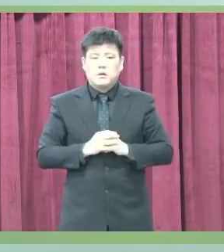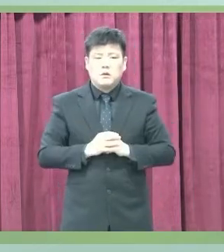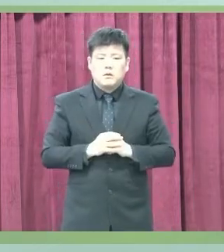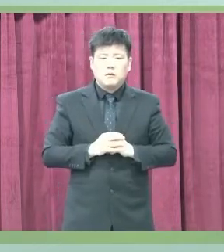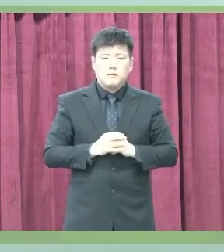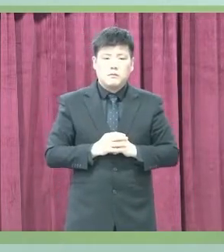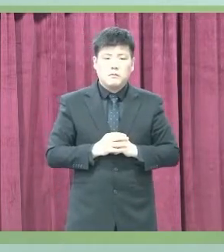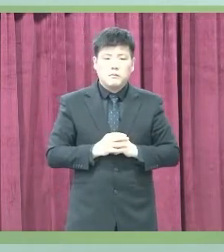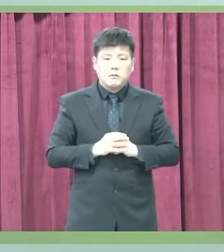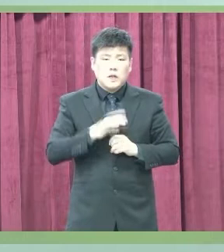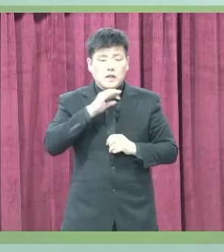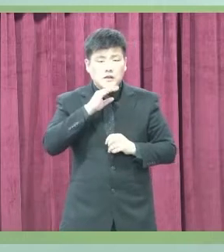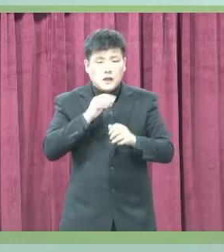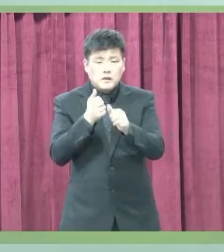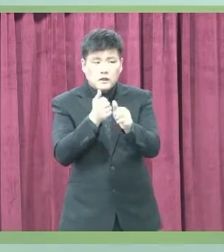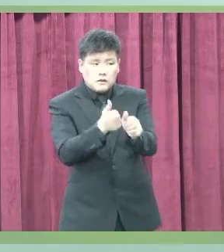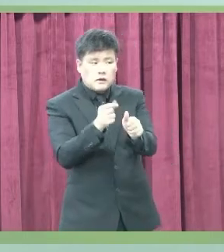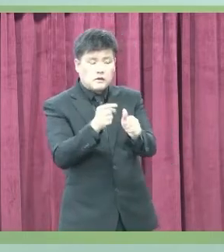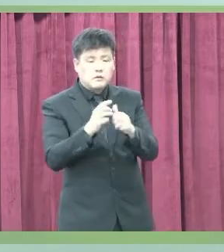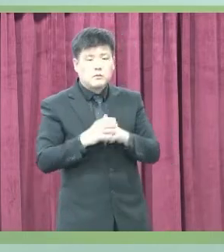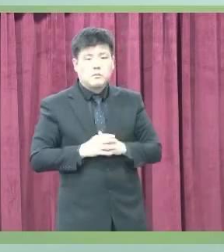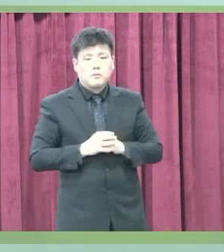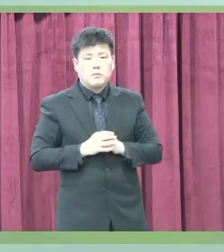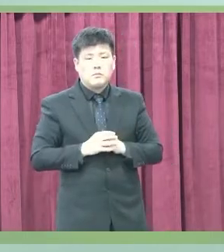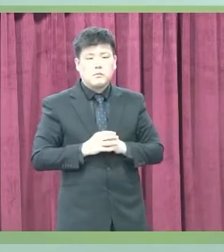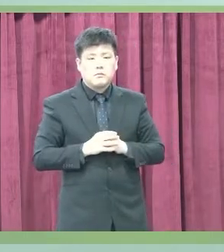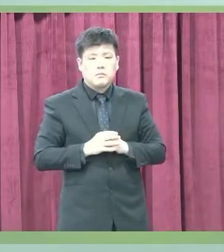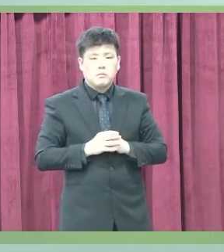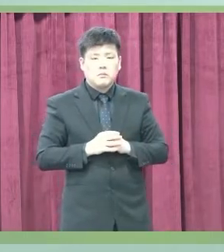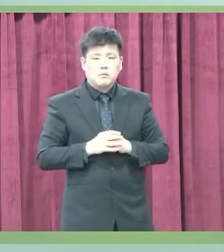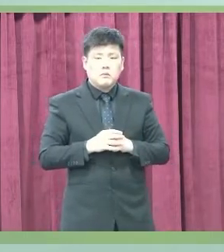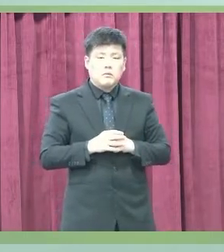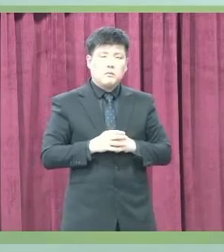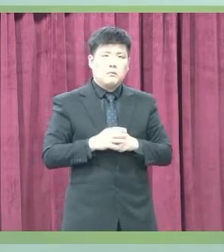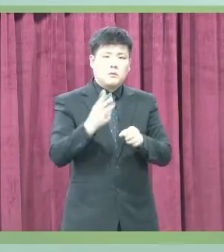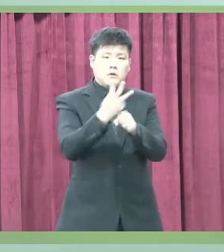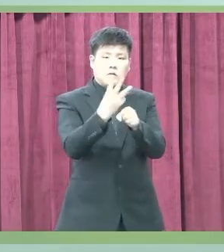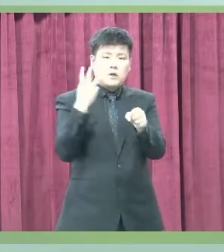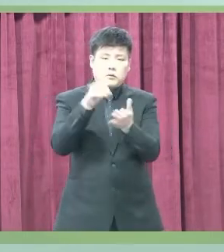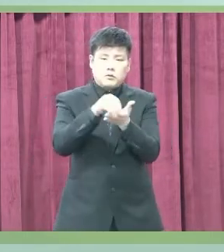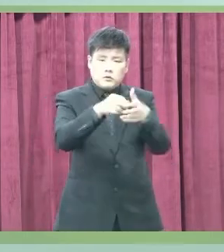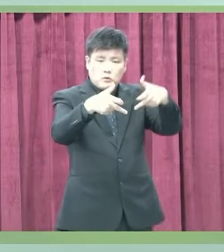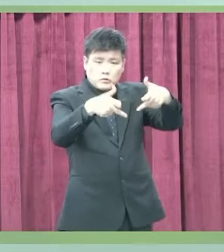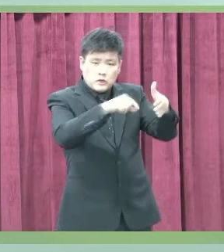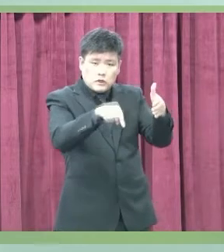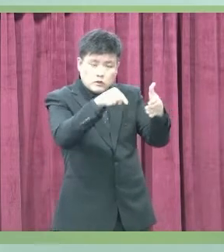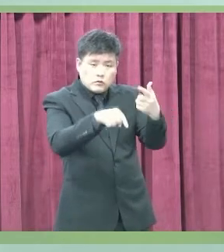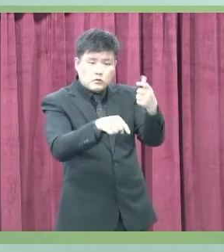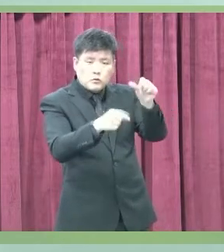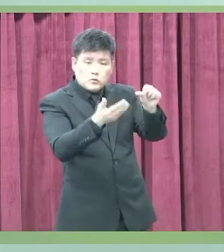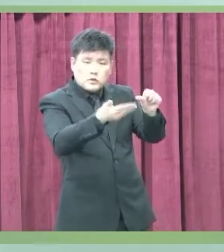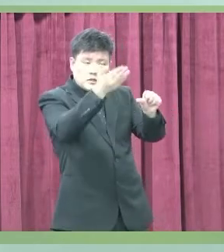되고요. 연령에 따른 지금 그 전체 19년도에는 그 등록장애인 중에서 장애 65세 이상이